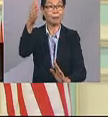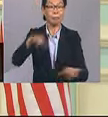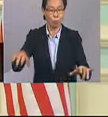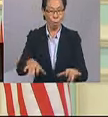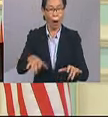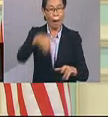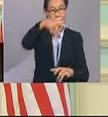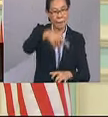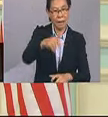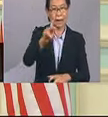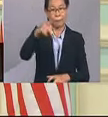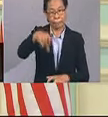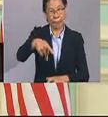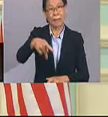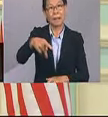membuat PKP.